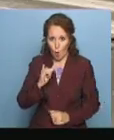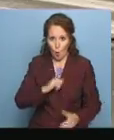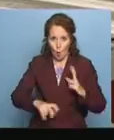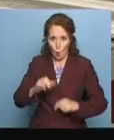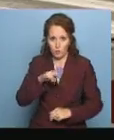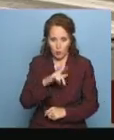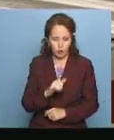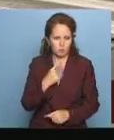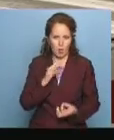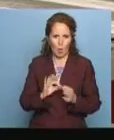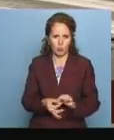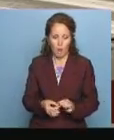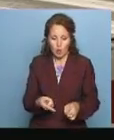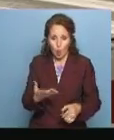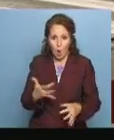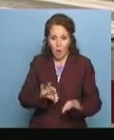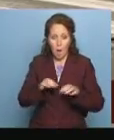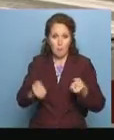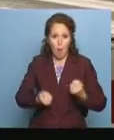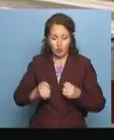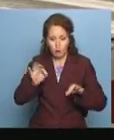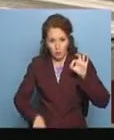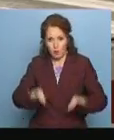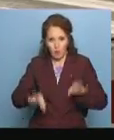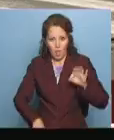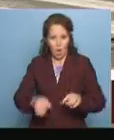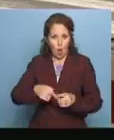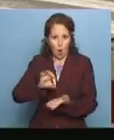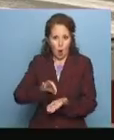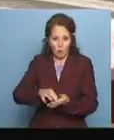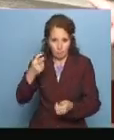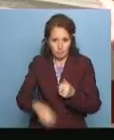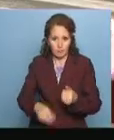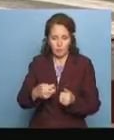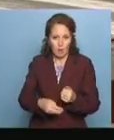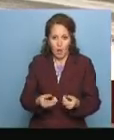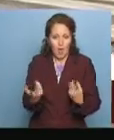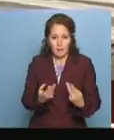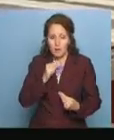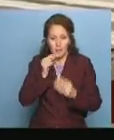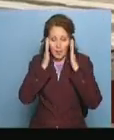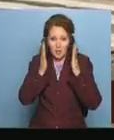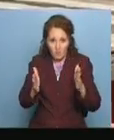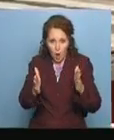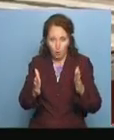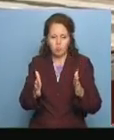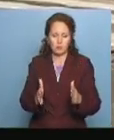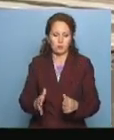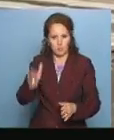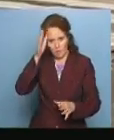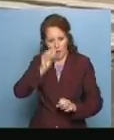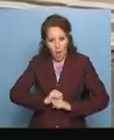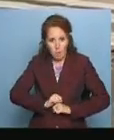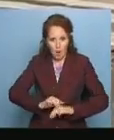Сколько уж машин колеса оставляли в этих ямках. А вот особенно вот сейчас, вот, не дай бог, зазеваюсь, пойду, обольет с ног